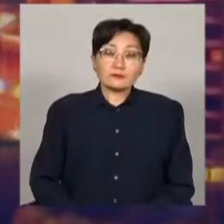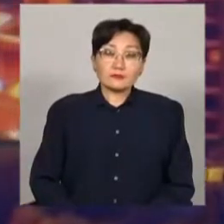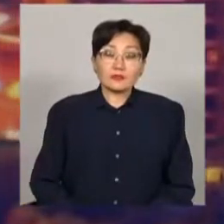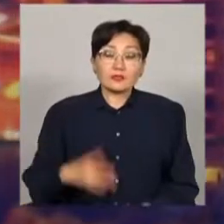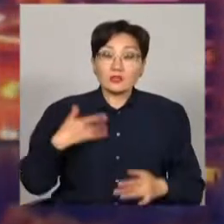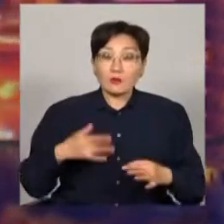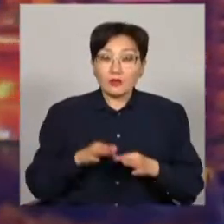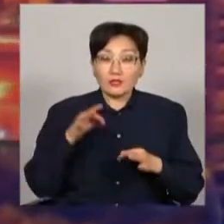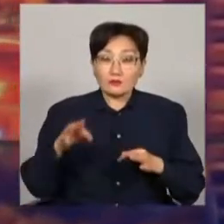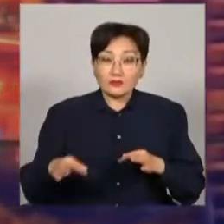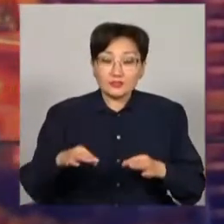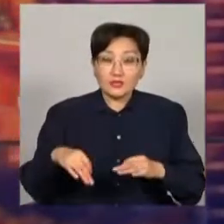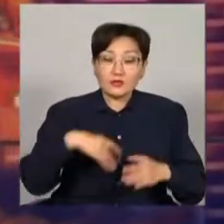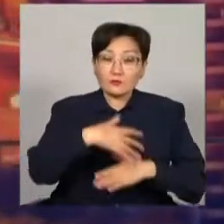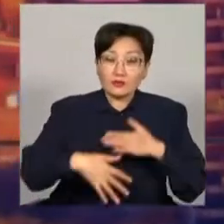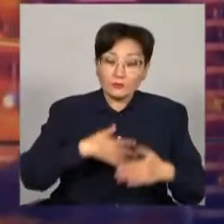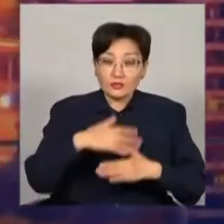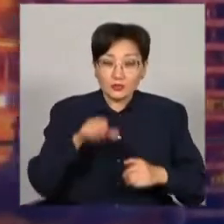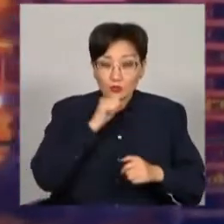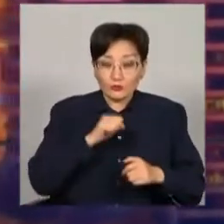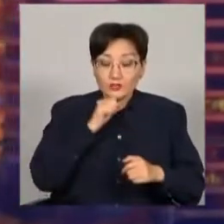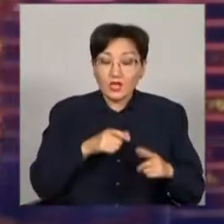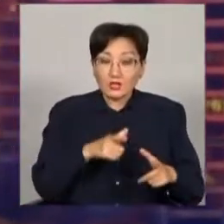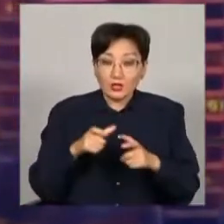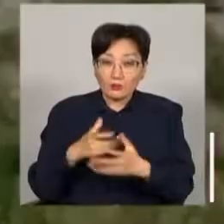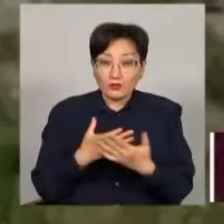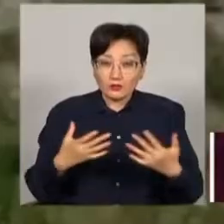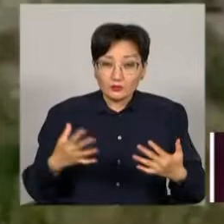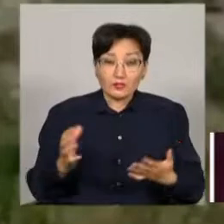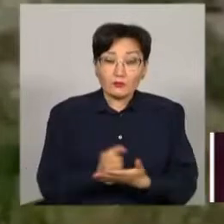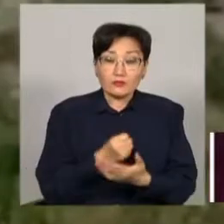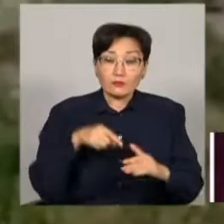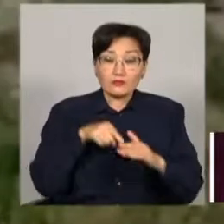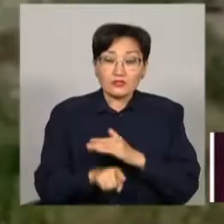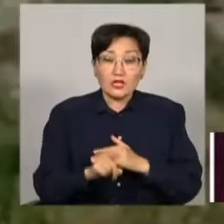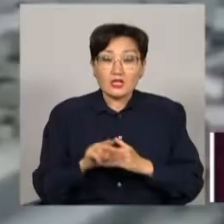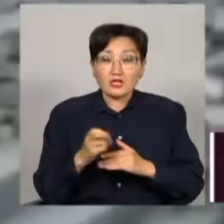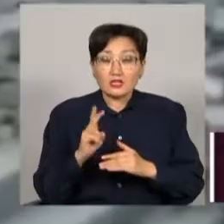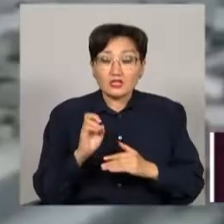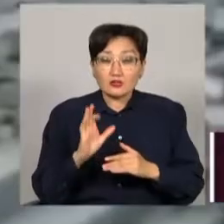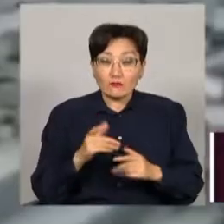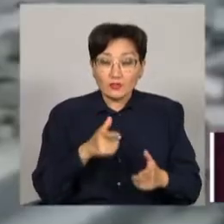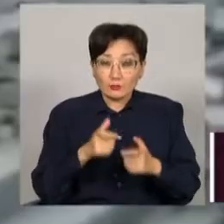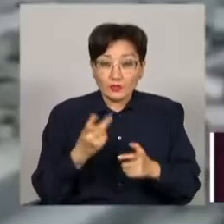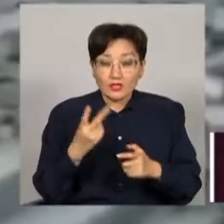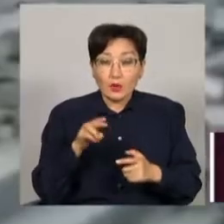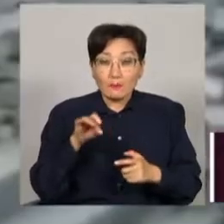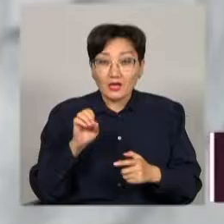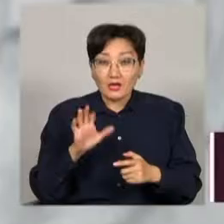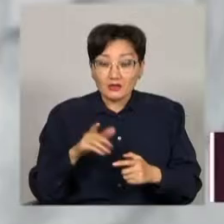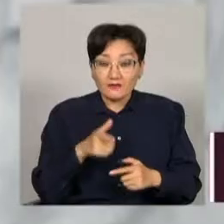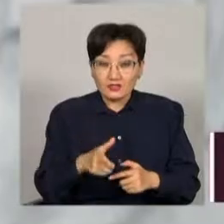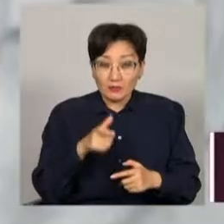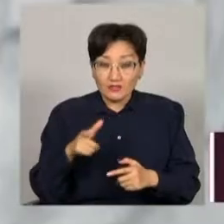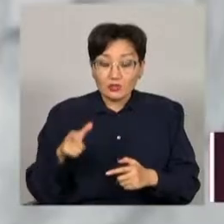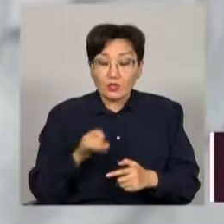Жамбыл облысында жаппай тәртіпсіздік кезінде ұрланған қару-жарақтар табылды. Олардың арасында Калашников автоматы, 2 Макаров тапаншасы